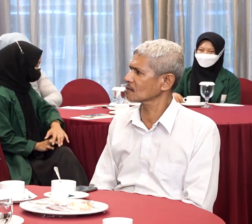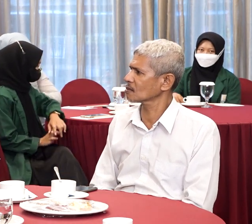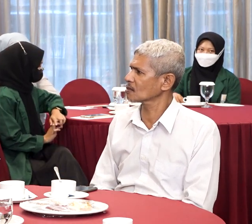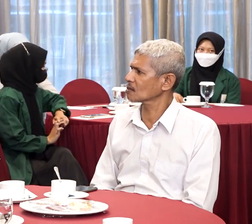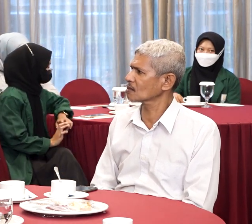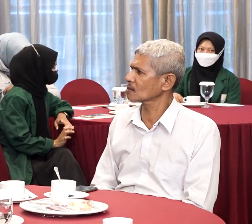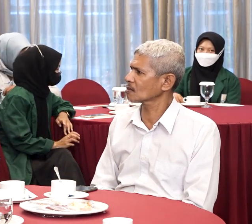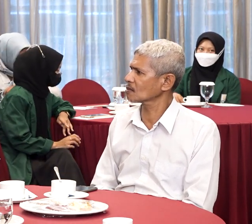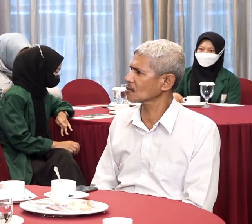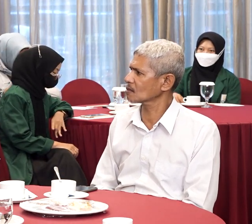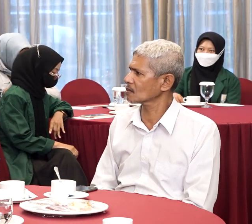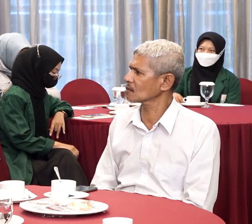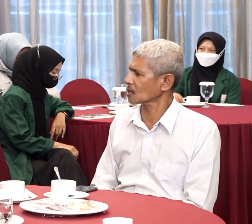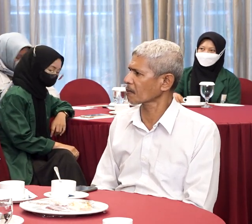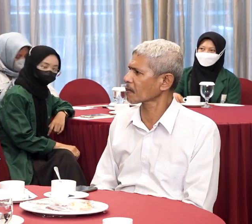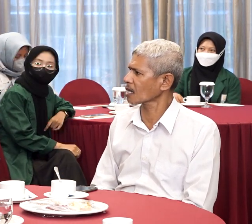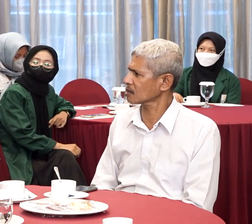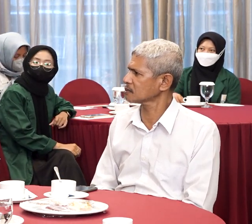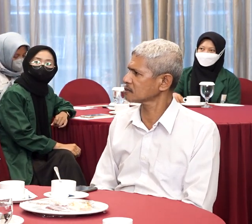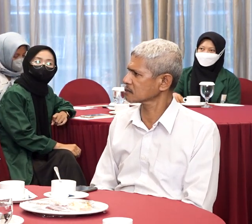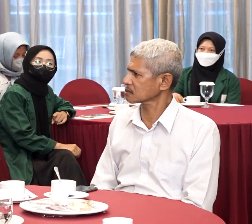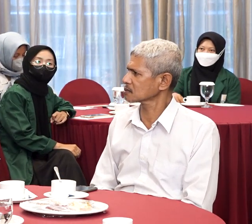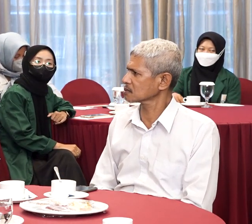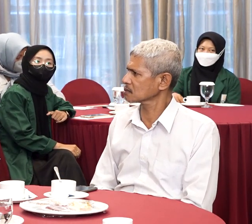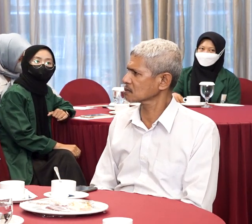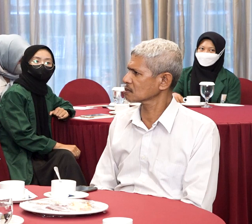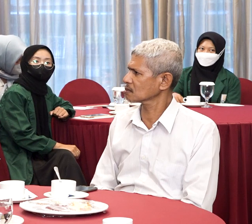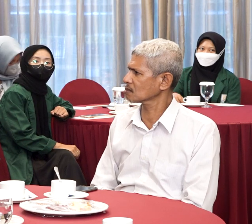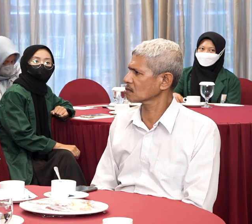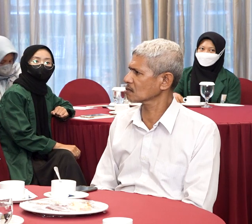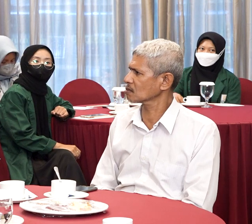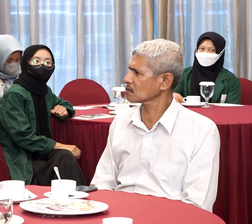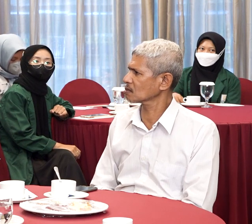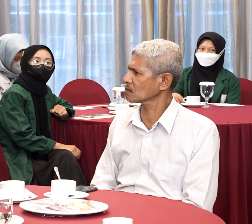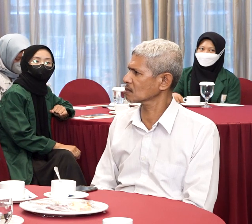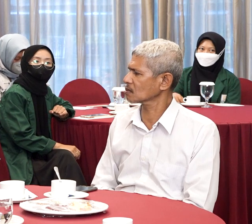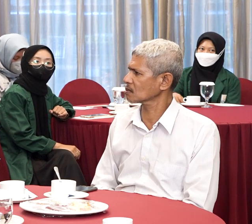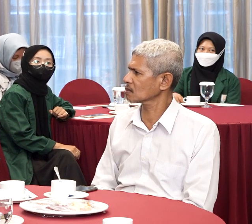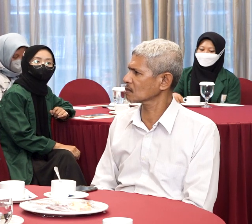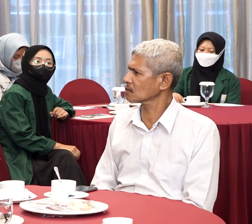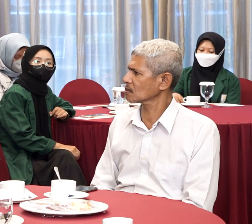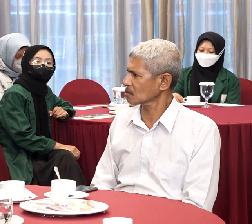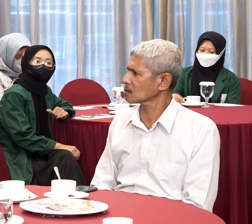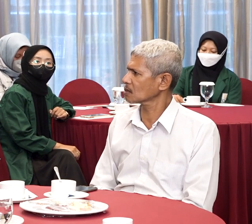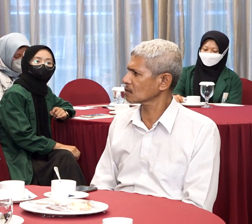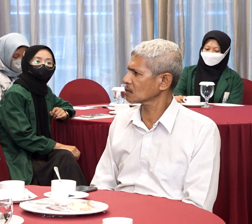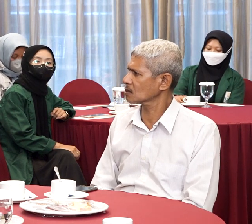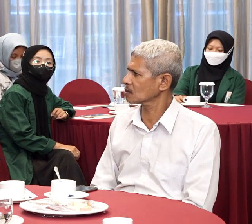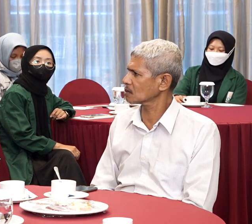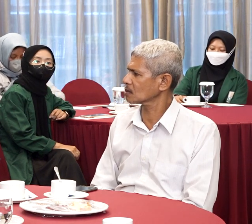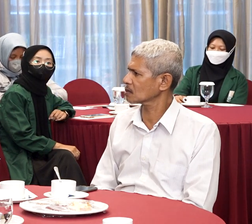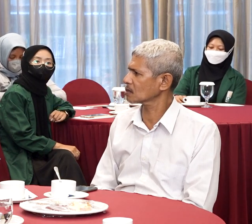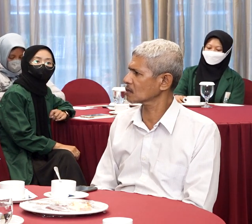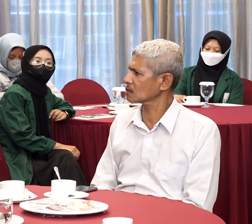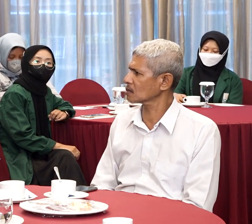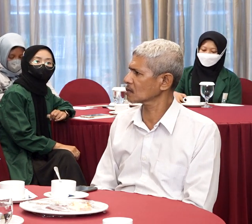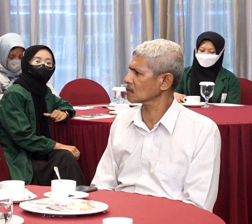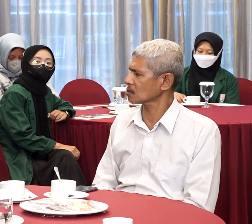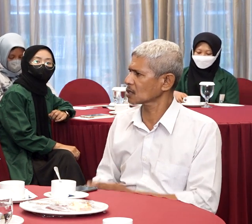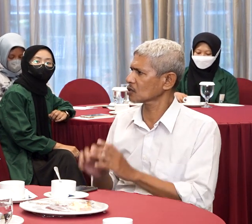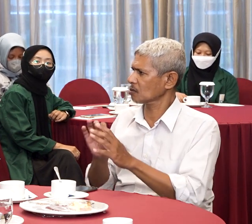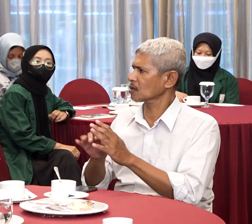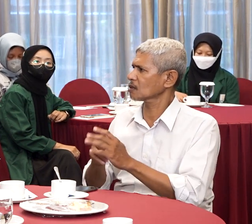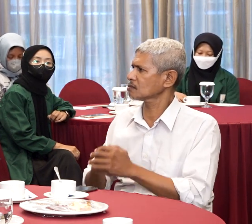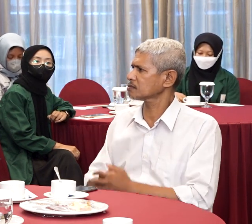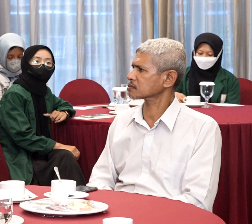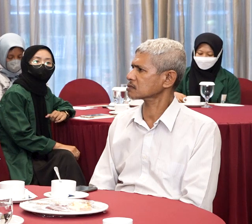hambatan komunikasi hambatan komunikasi lo kemudian butuh akomodasi yang layak betul salah satunya juru bahasa isyarat yang bisa